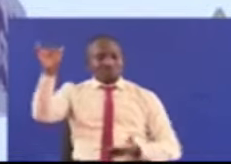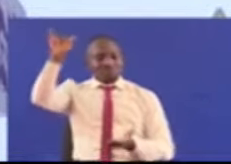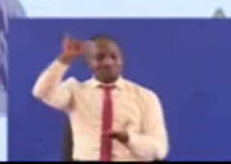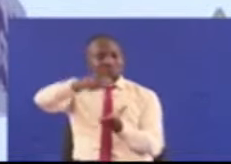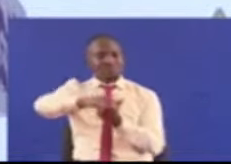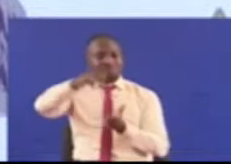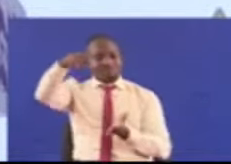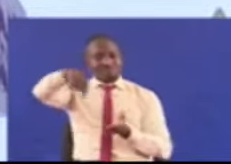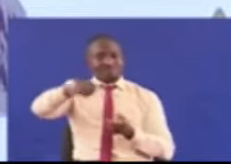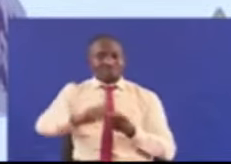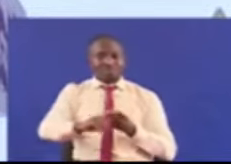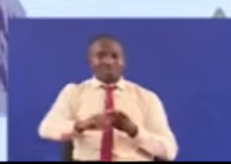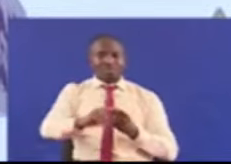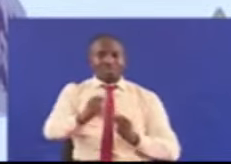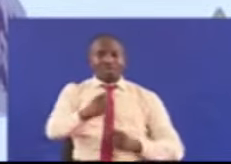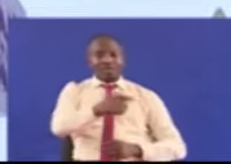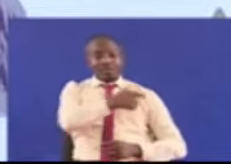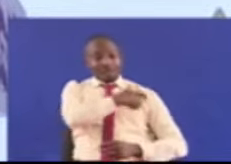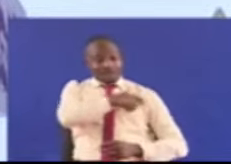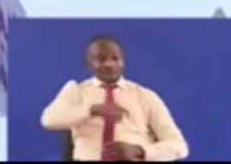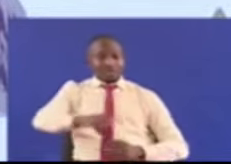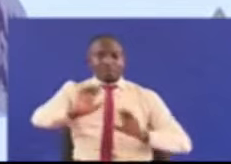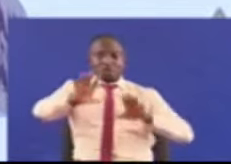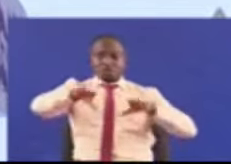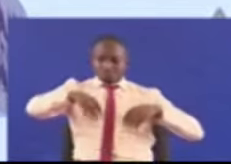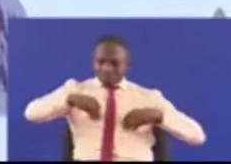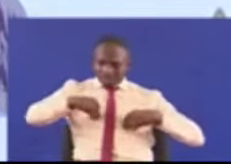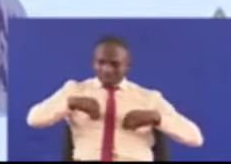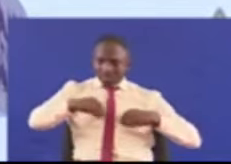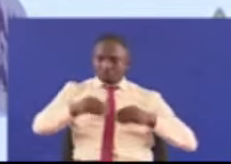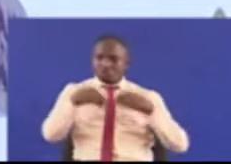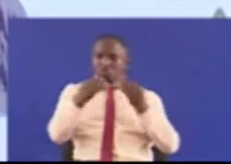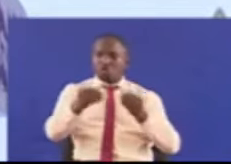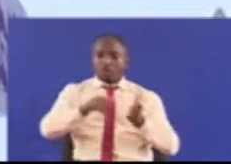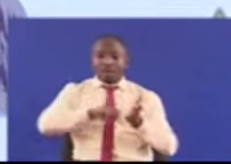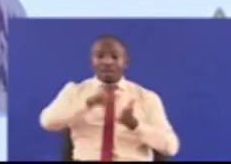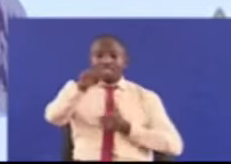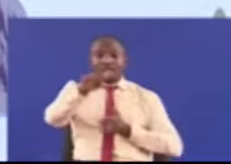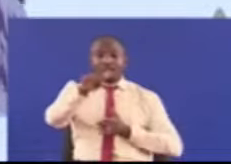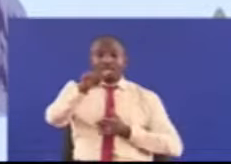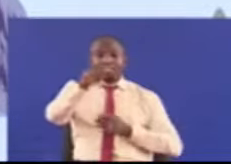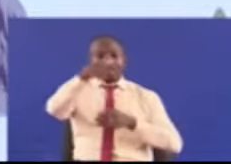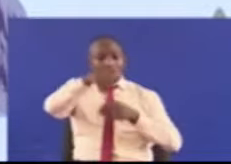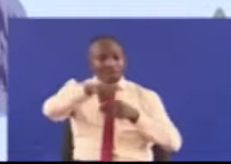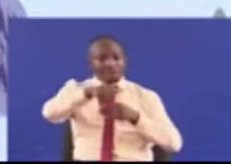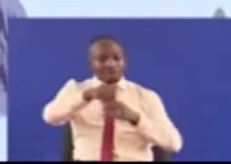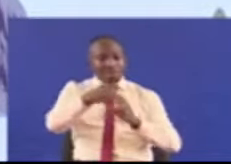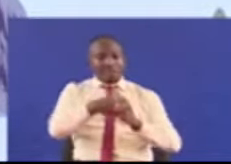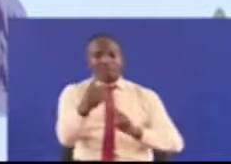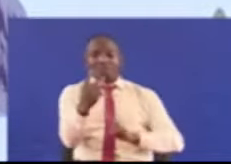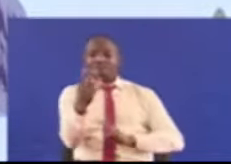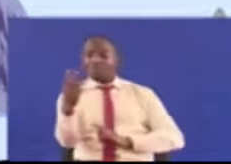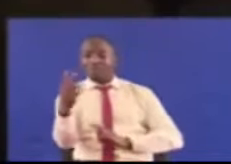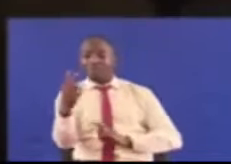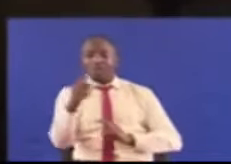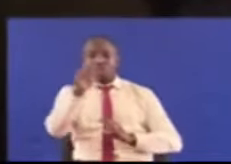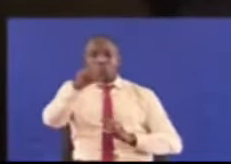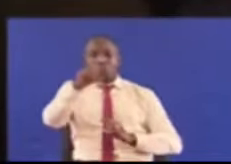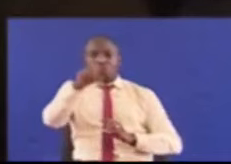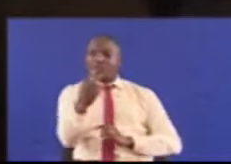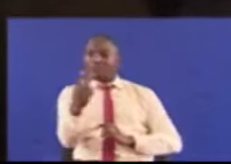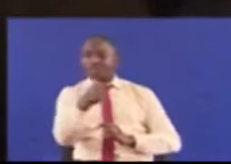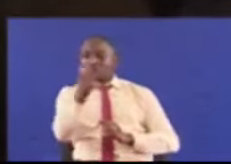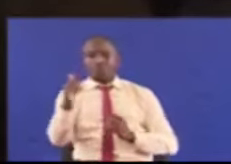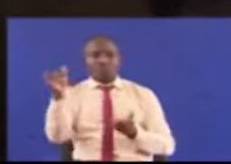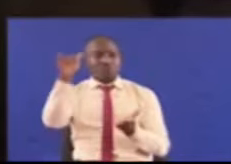Kwa hiyo Dr. Samia Suluhu Hassan ameridhia kutoa ndege ya abiria 272 kuleta watu 36 kwa ajili ya Mheshimiwa Spika. Haya